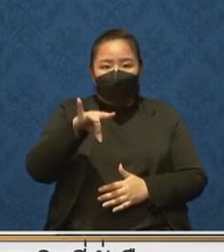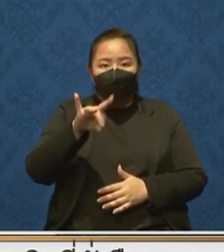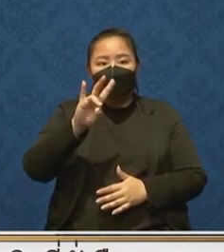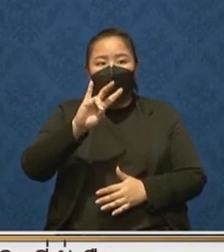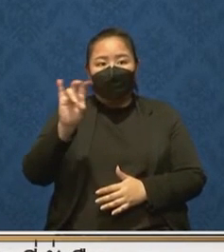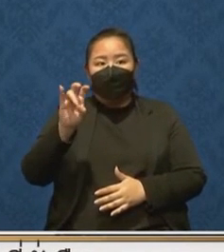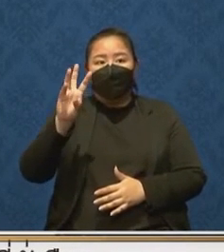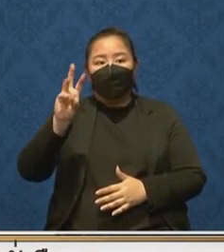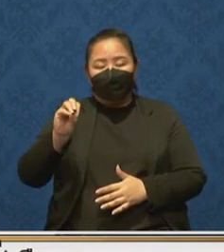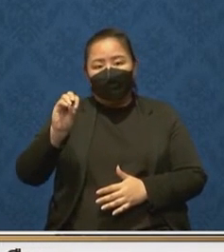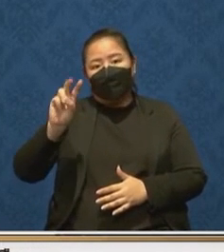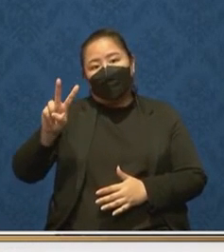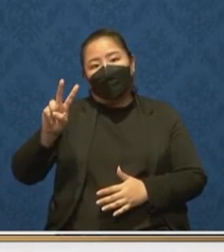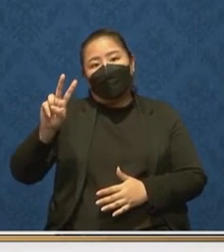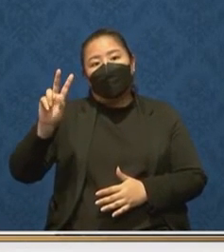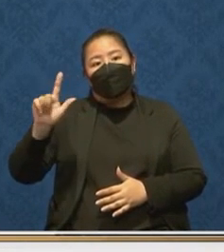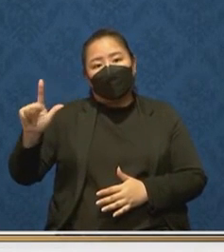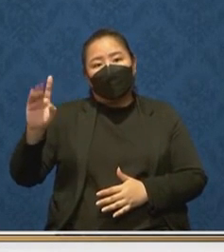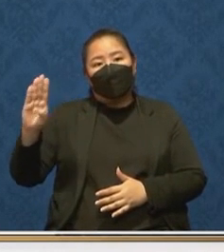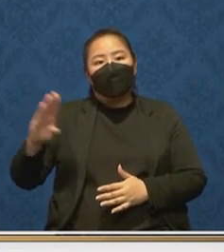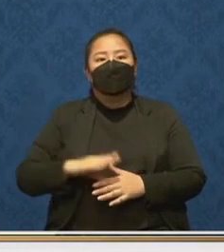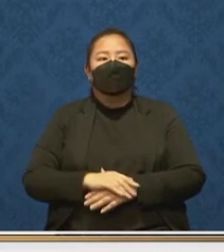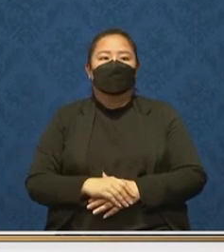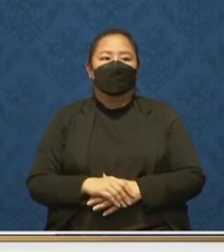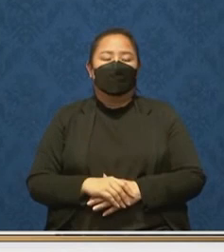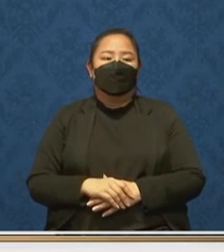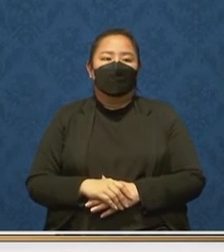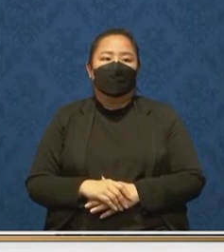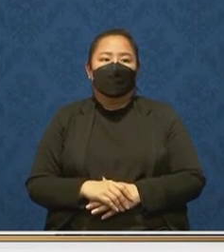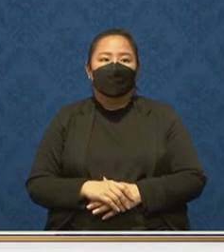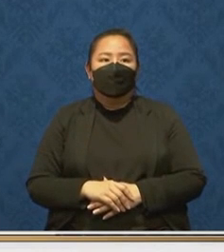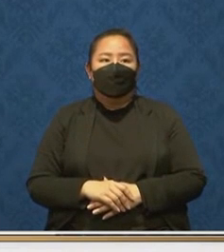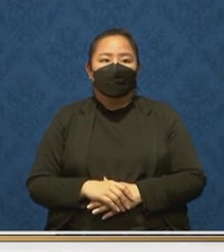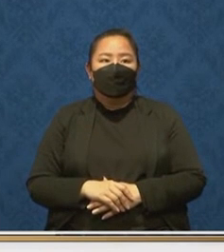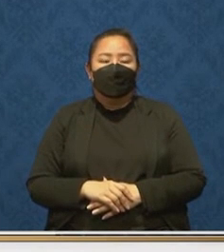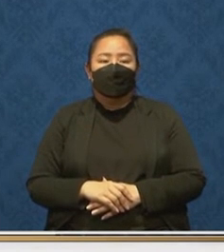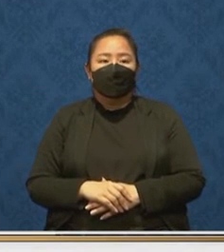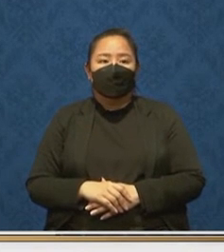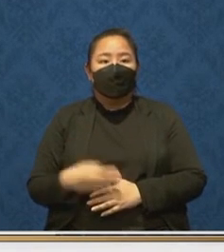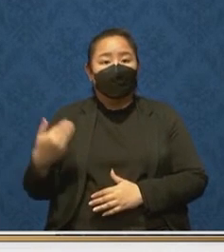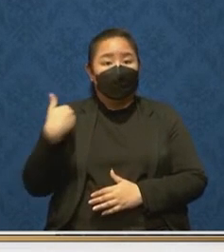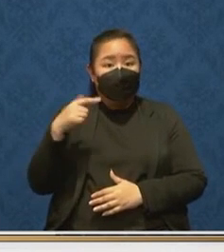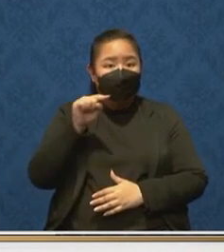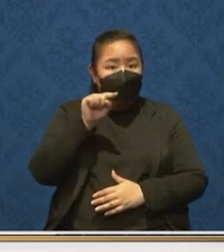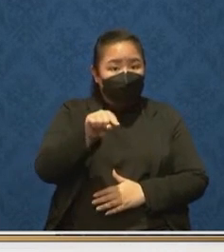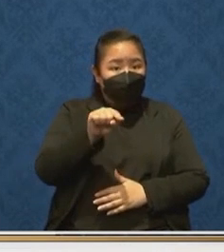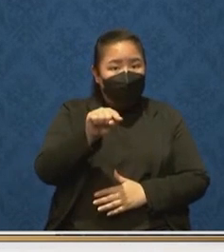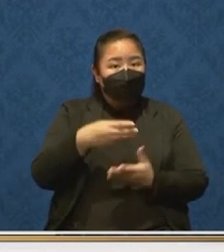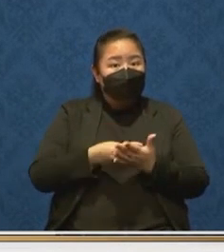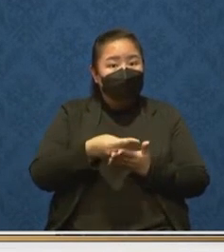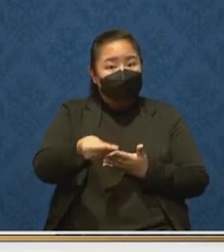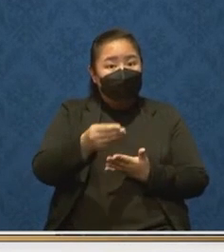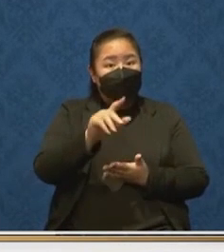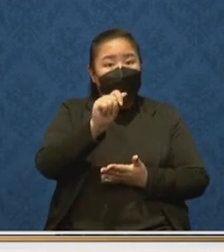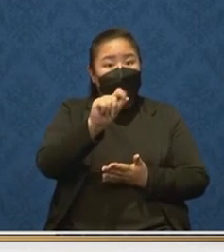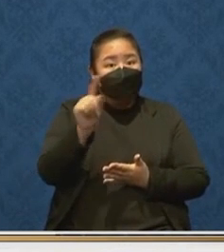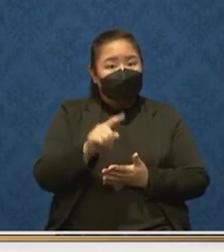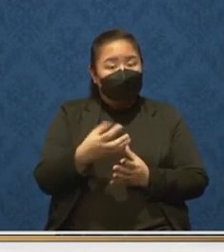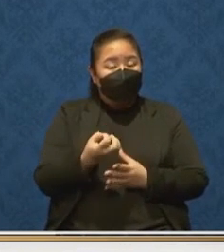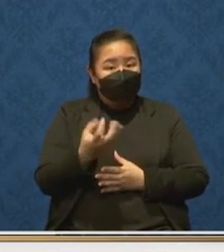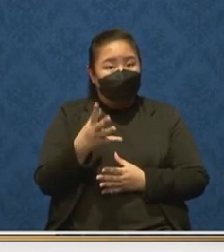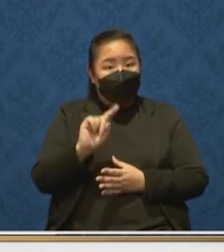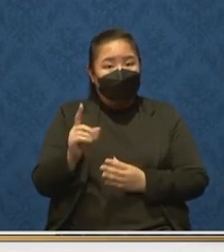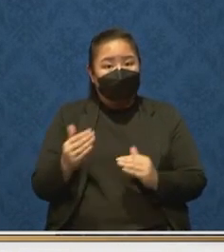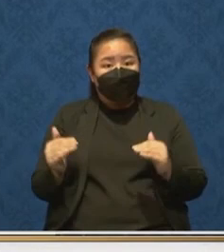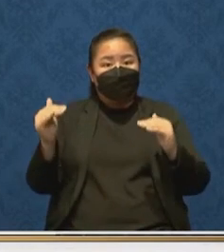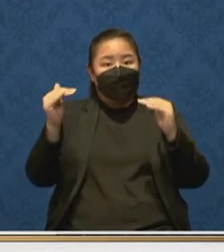18,762 ล้านบาทต่ไปครับแมวจำนวการสั่งซือครางนจะซ้อมากเพิ่มเป 2